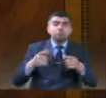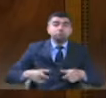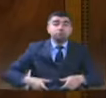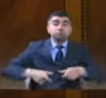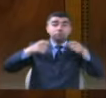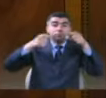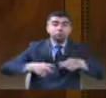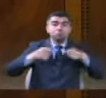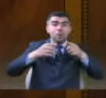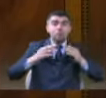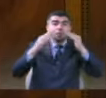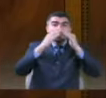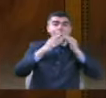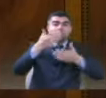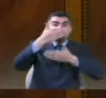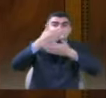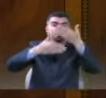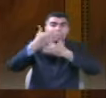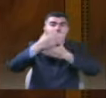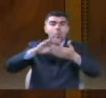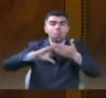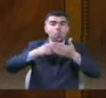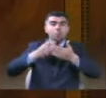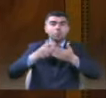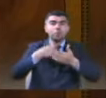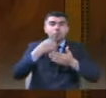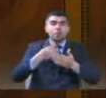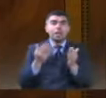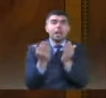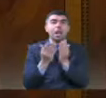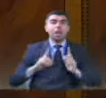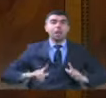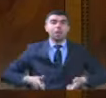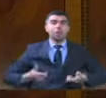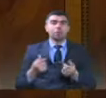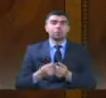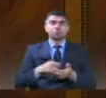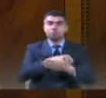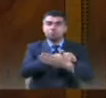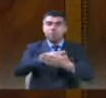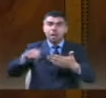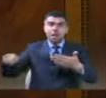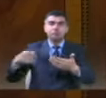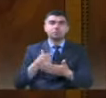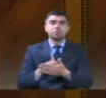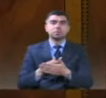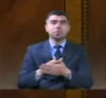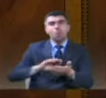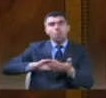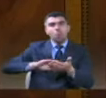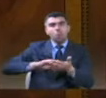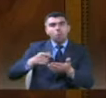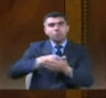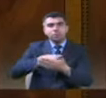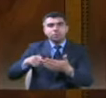الاخرى وما اتخذتش فيها الاحتياطات ديال التعليم. خلصنا لهم وحلينا المشكل ديال